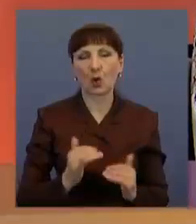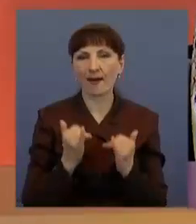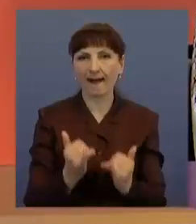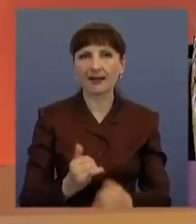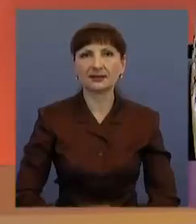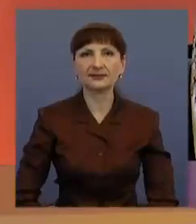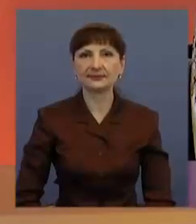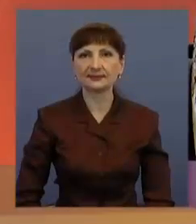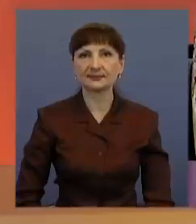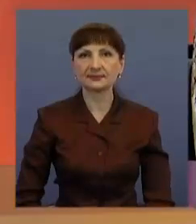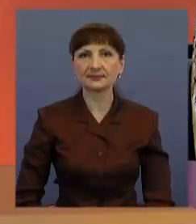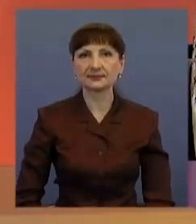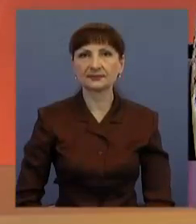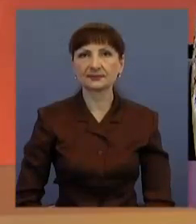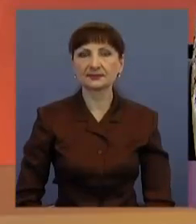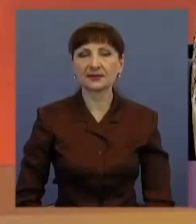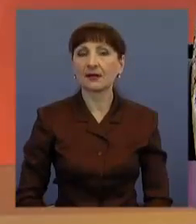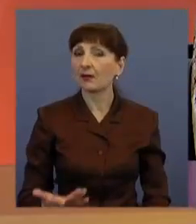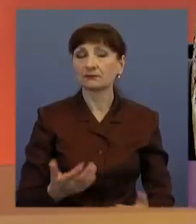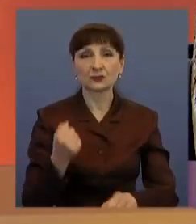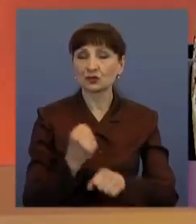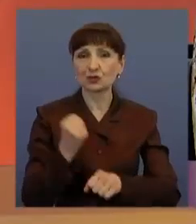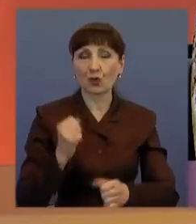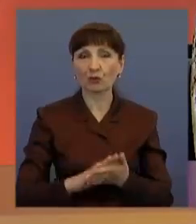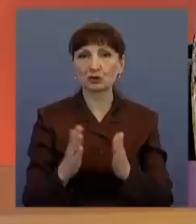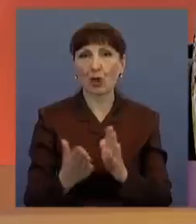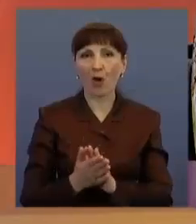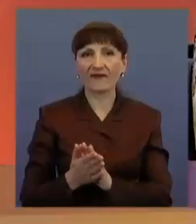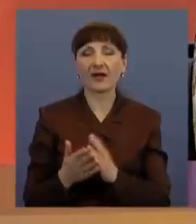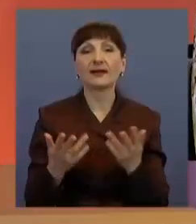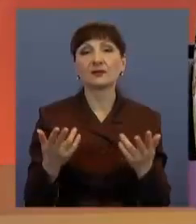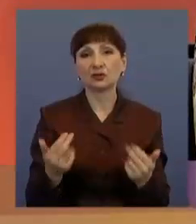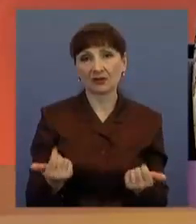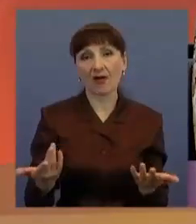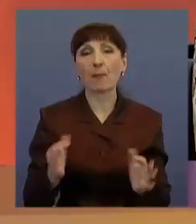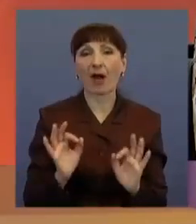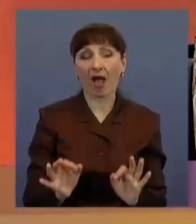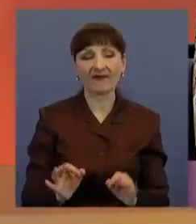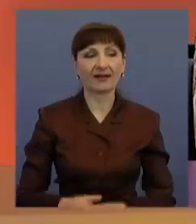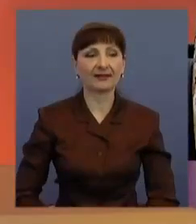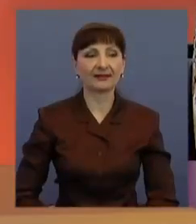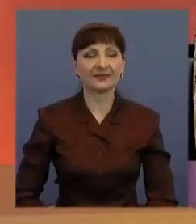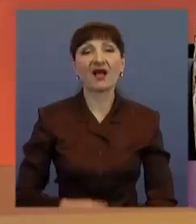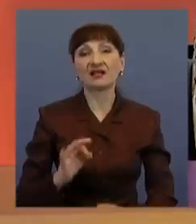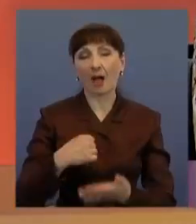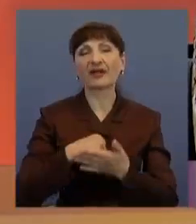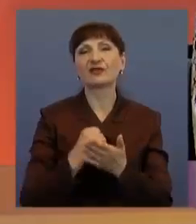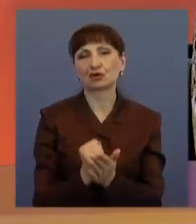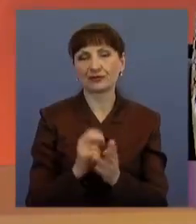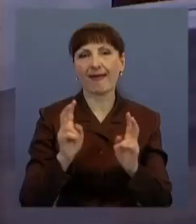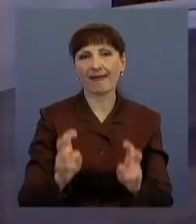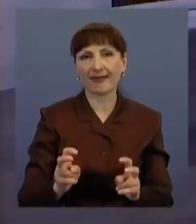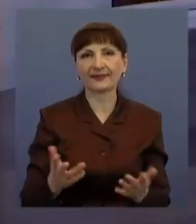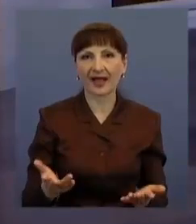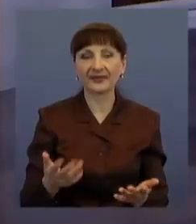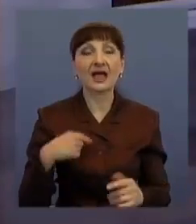алтынбельга. Ну, такие довольно суровые, да, создали тоже условия? Ну, правильные. Для подтверждения статуса.